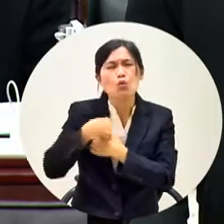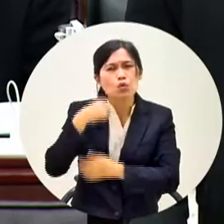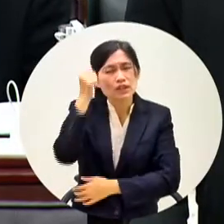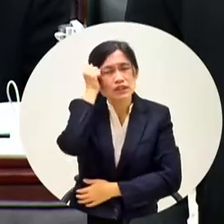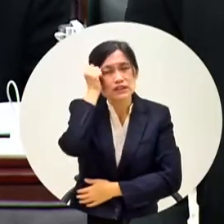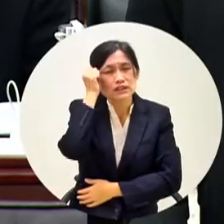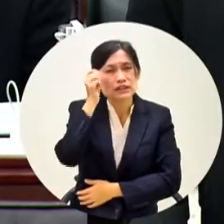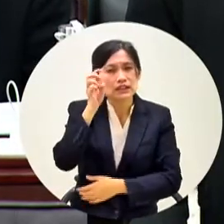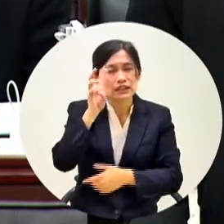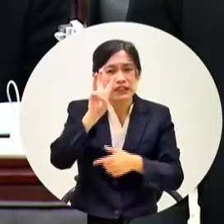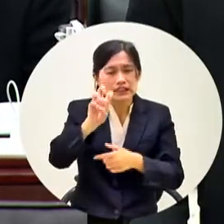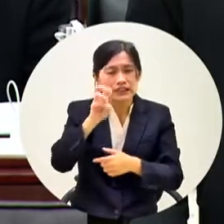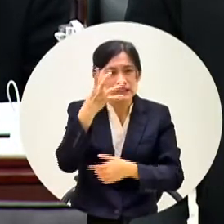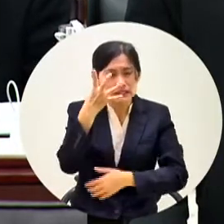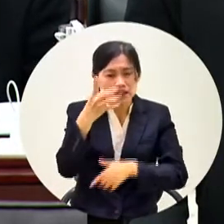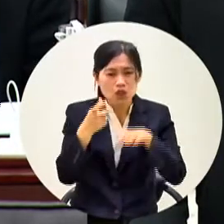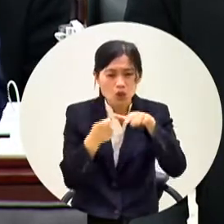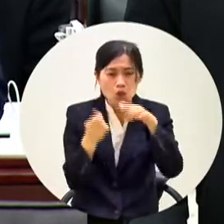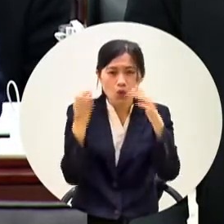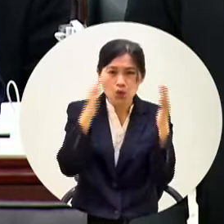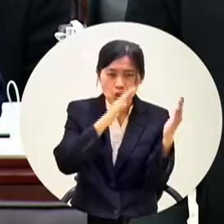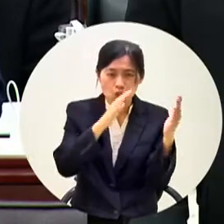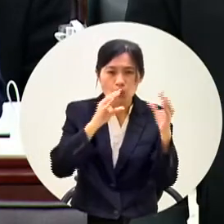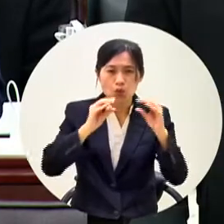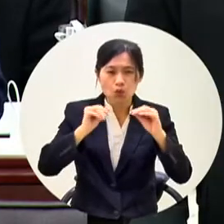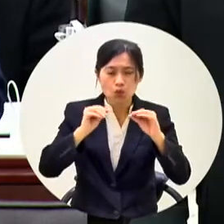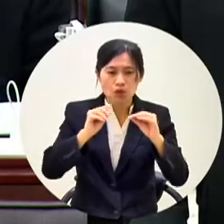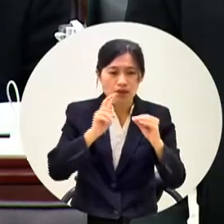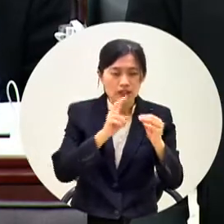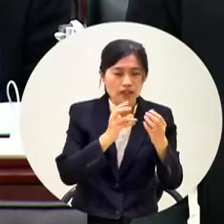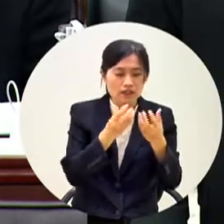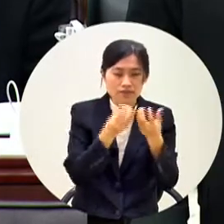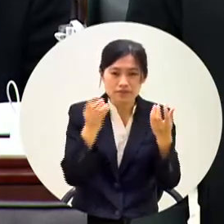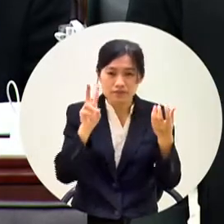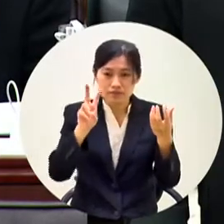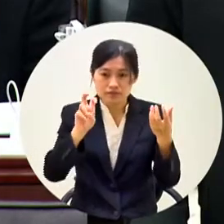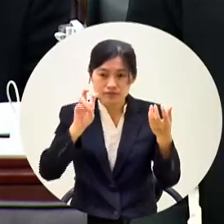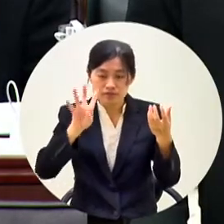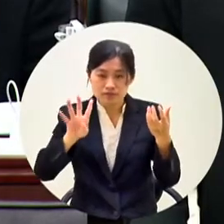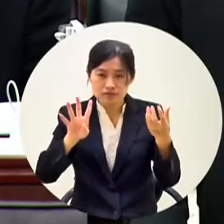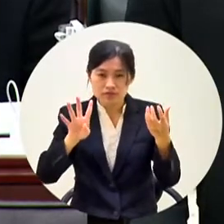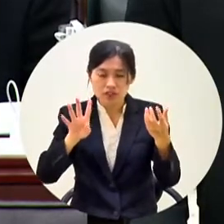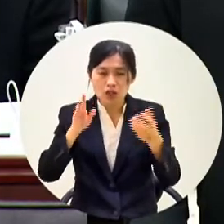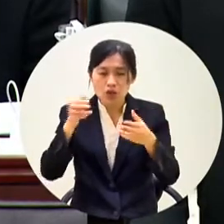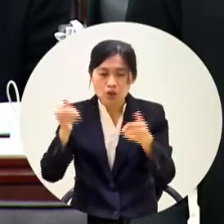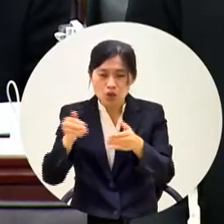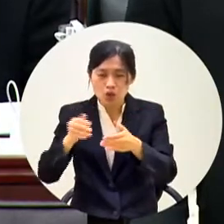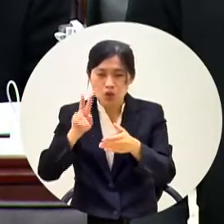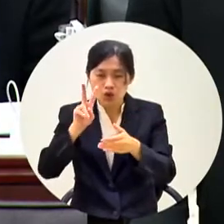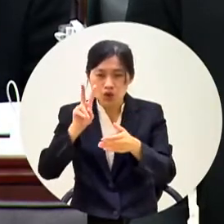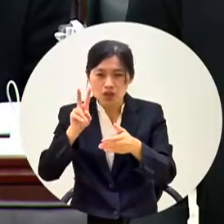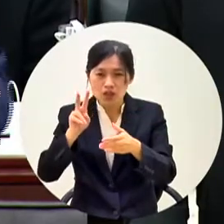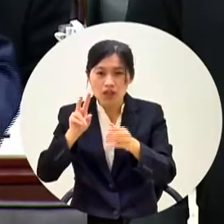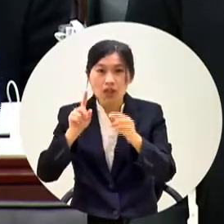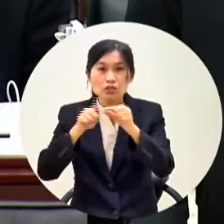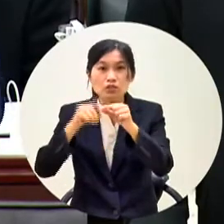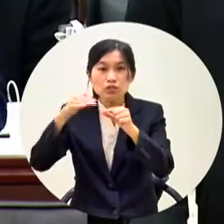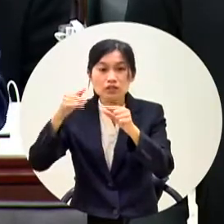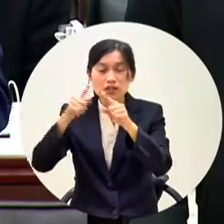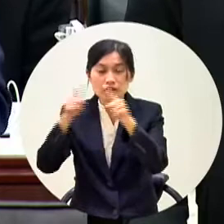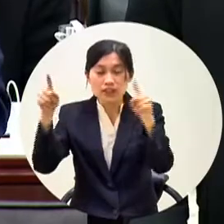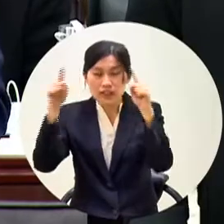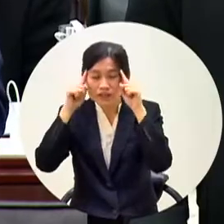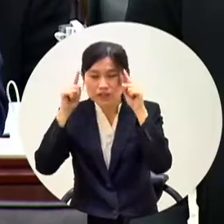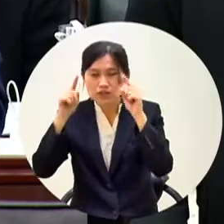是34公顷啦吼，啊，24公顷是即卖咧做中山大学诶用地嘛，啊，边啊个一块